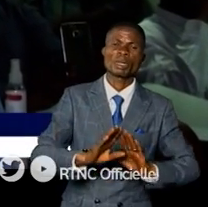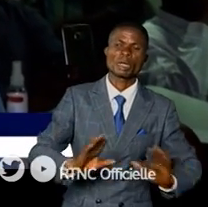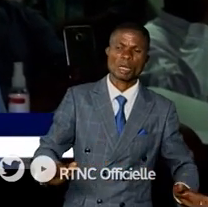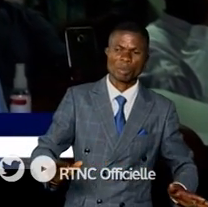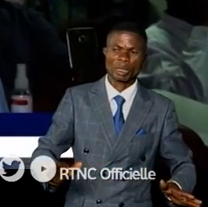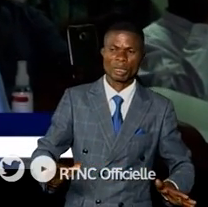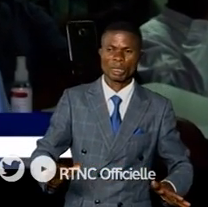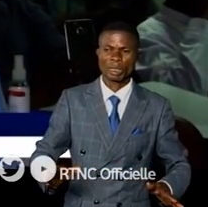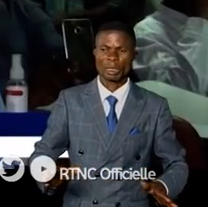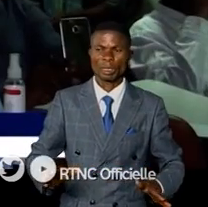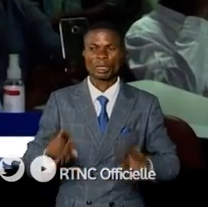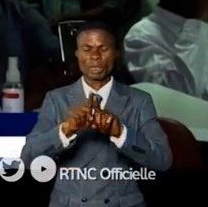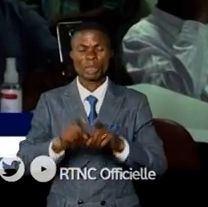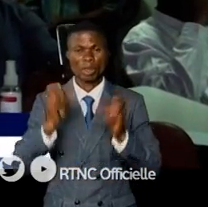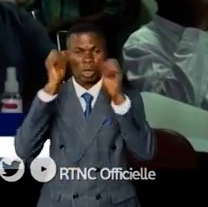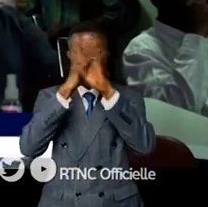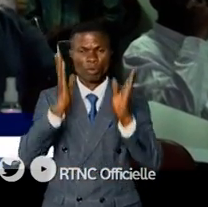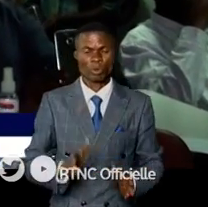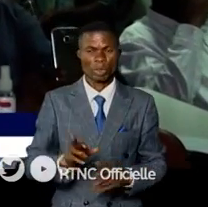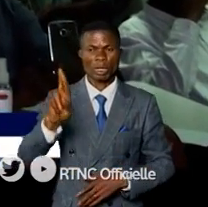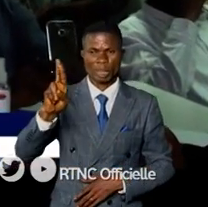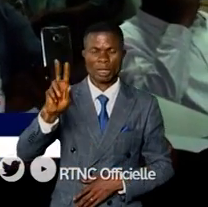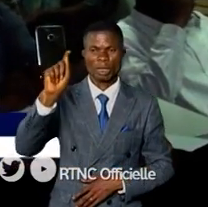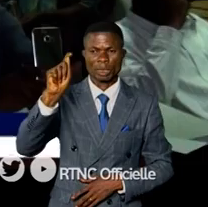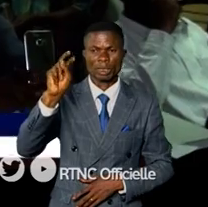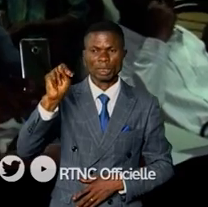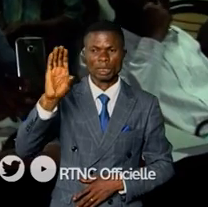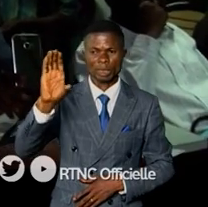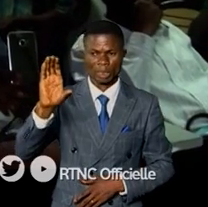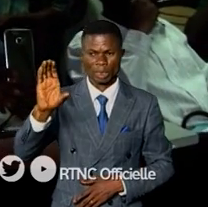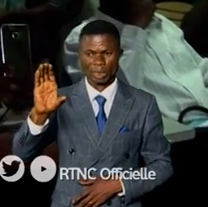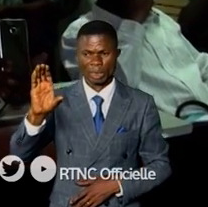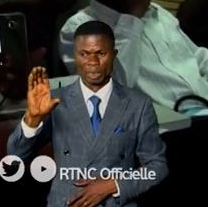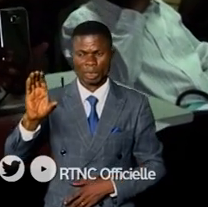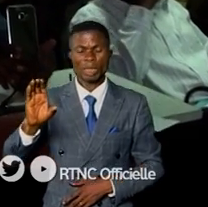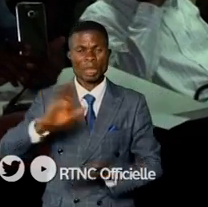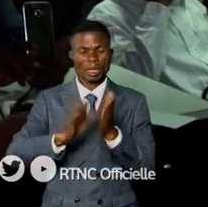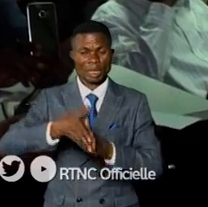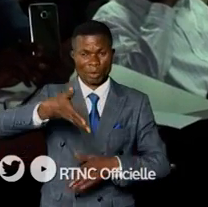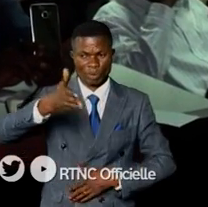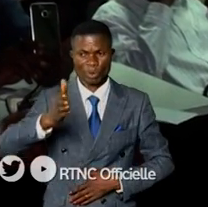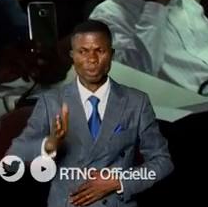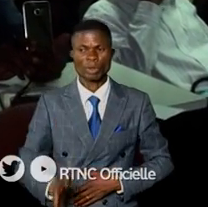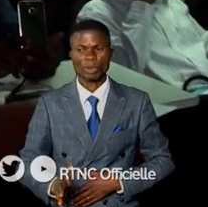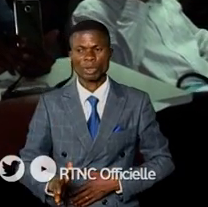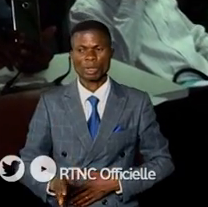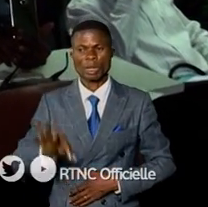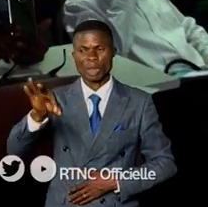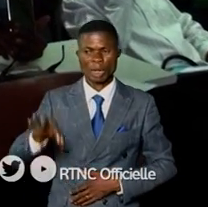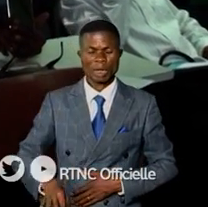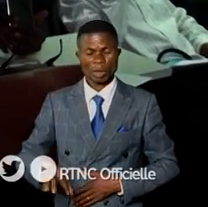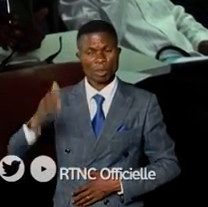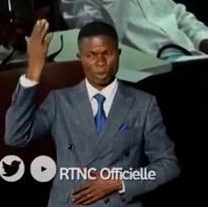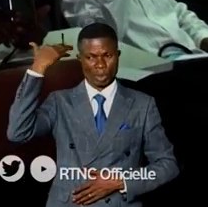capacités des journalistes photographes de la RTNC sur la spécificité du reportage